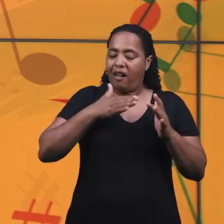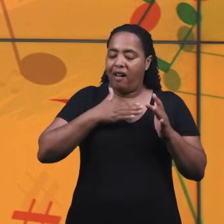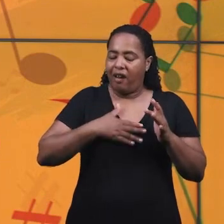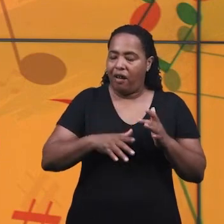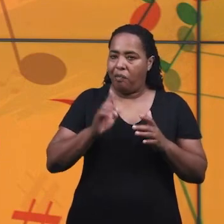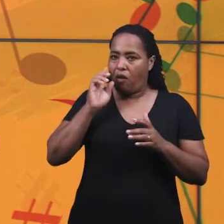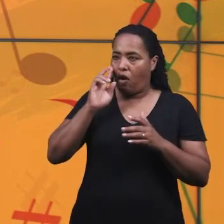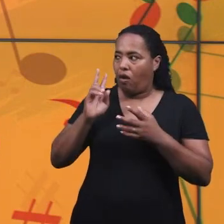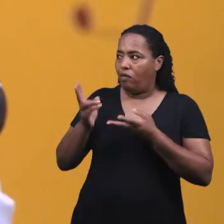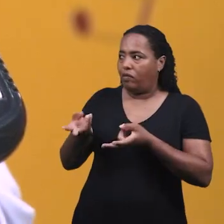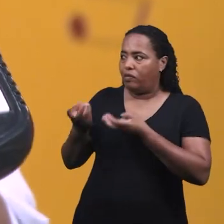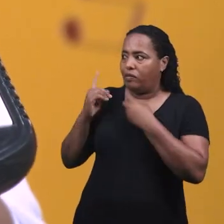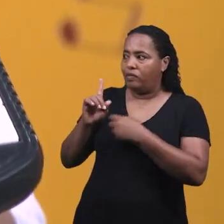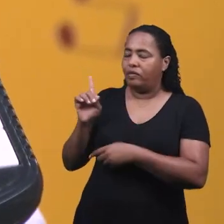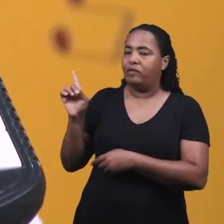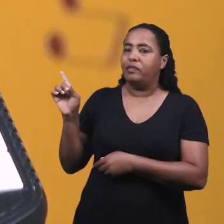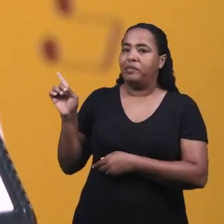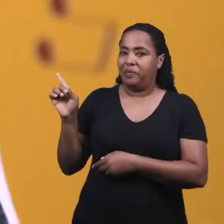doucement.